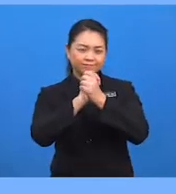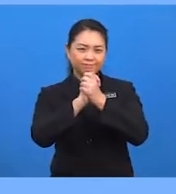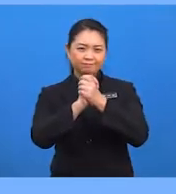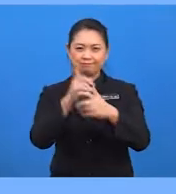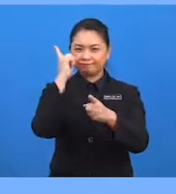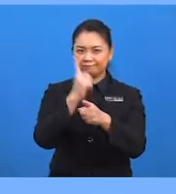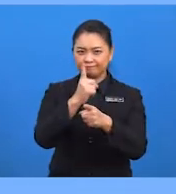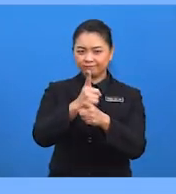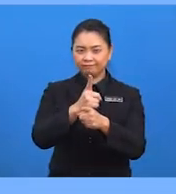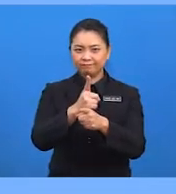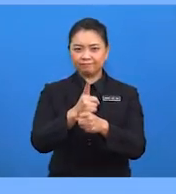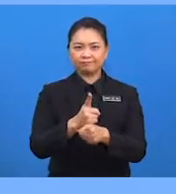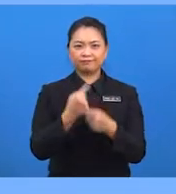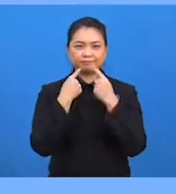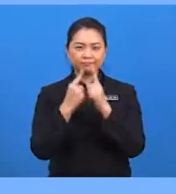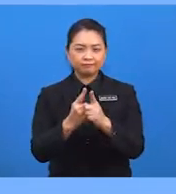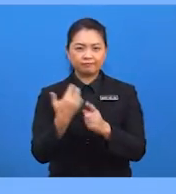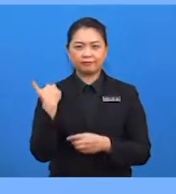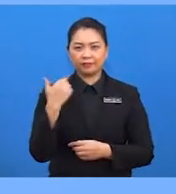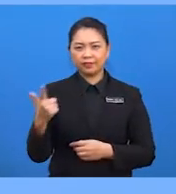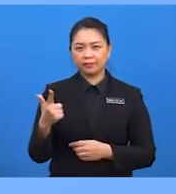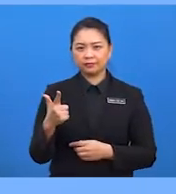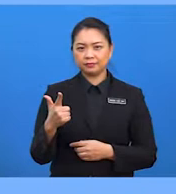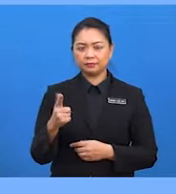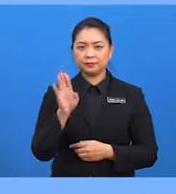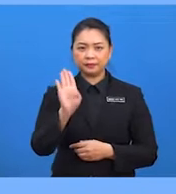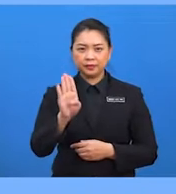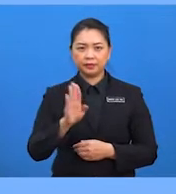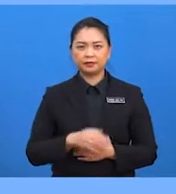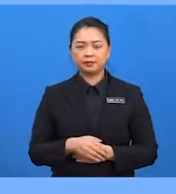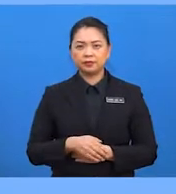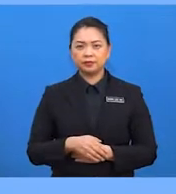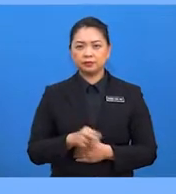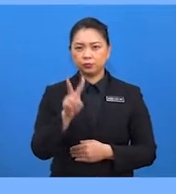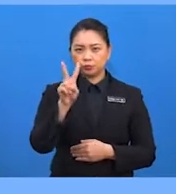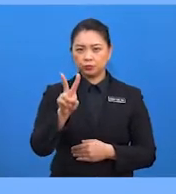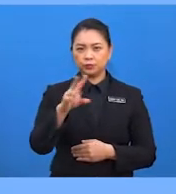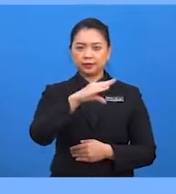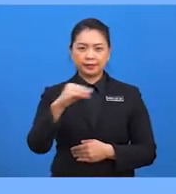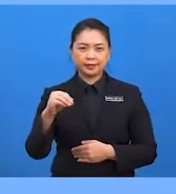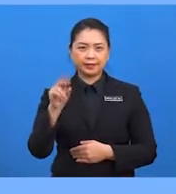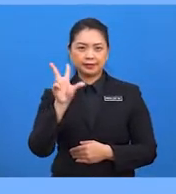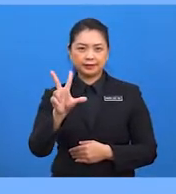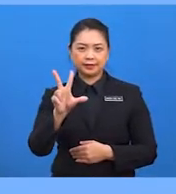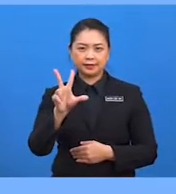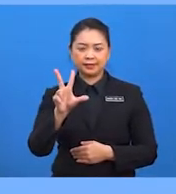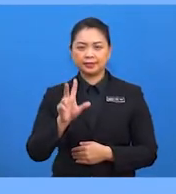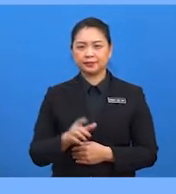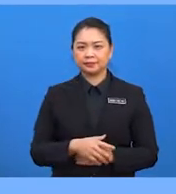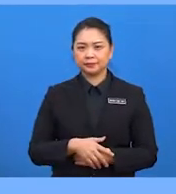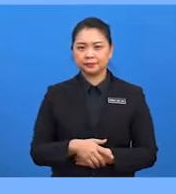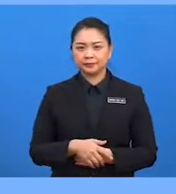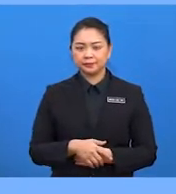Tahniah, tepat sekali. Jawapannya ialah B, iaitu 2